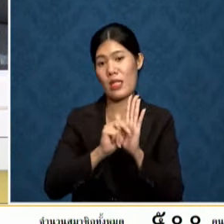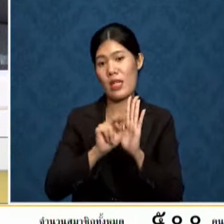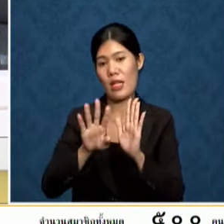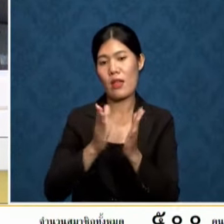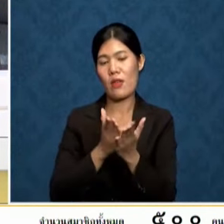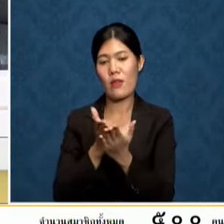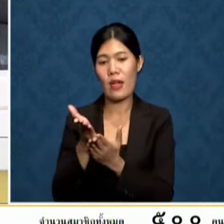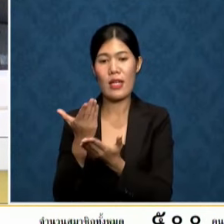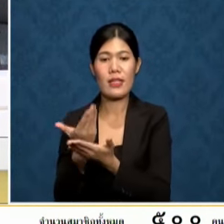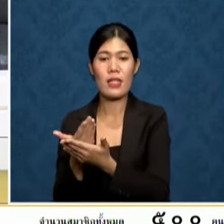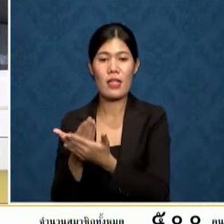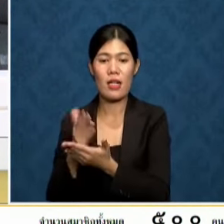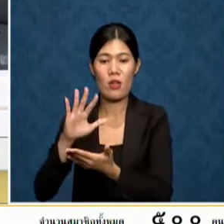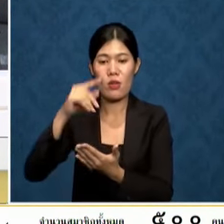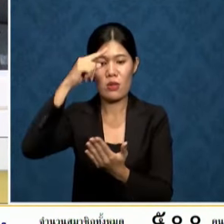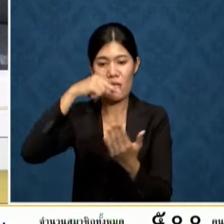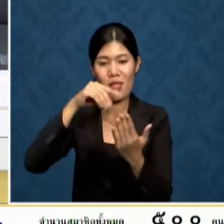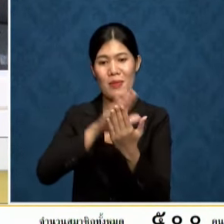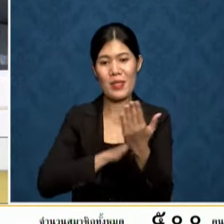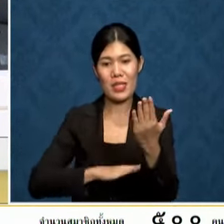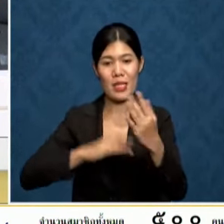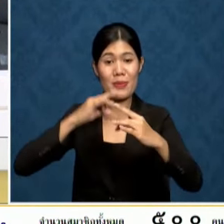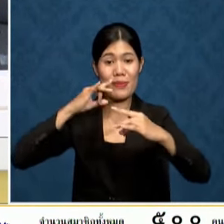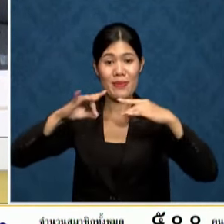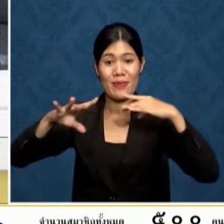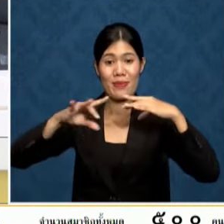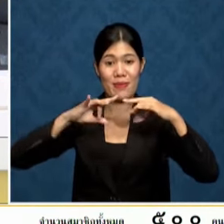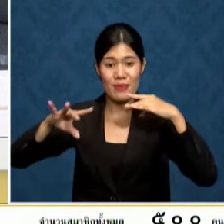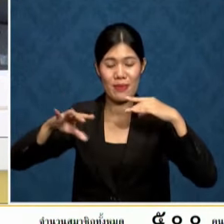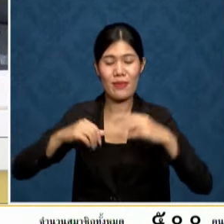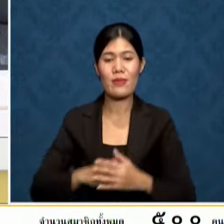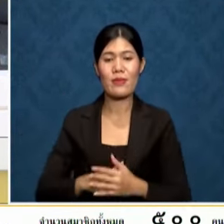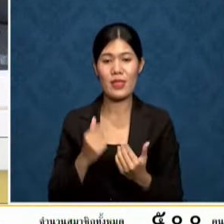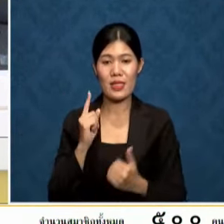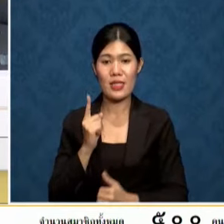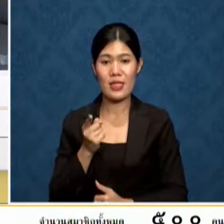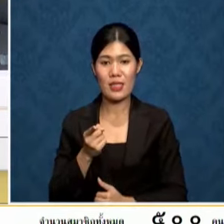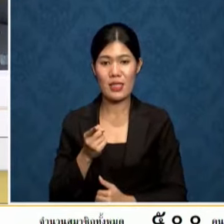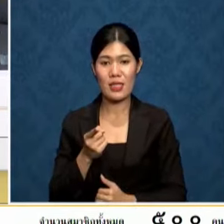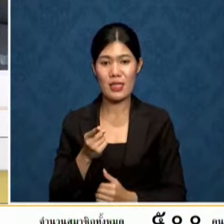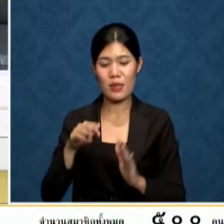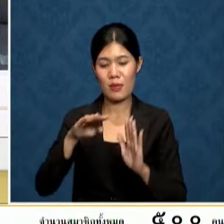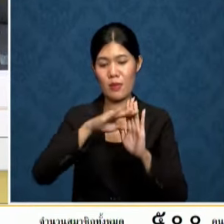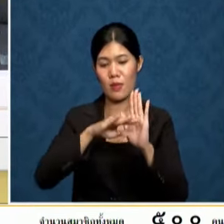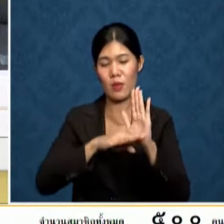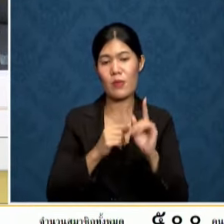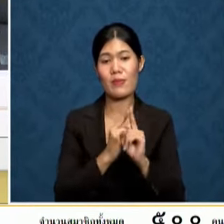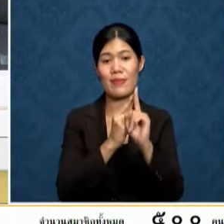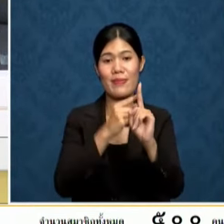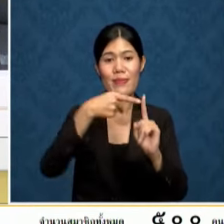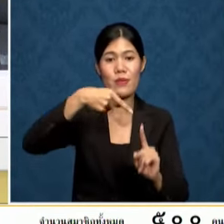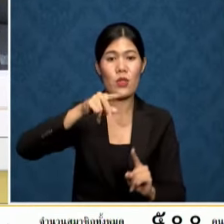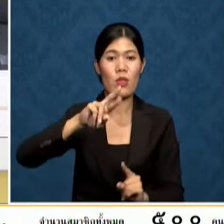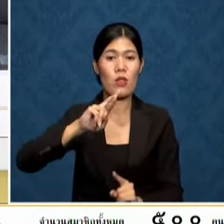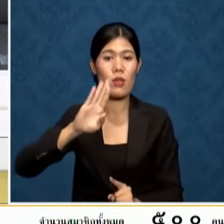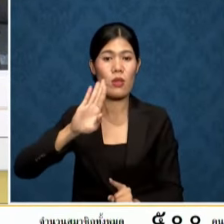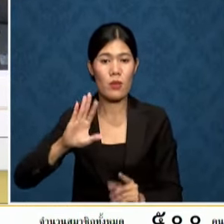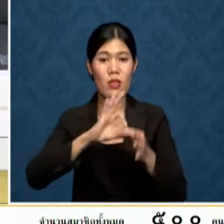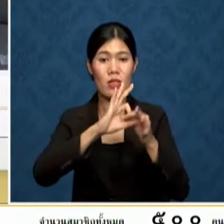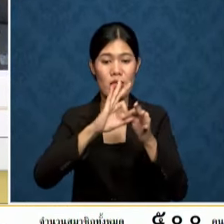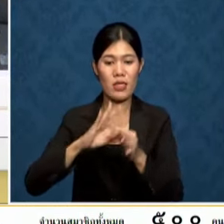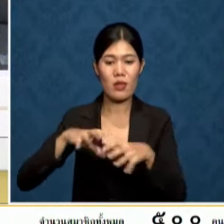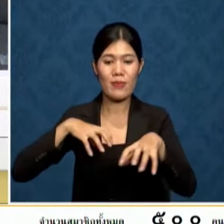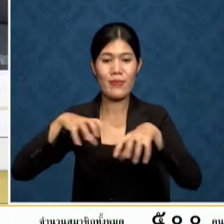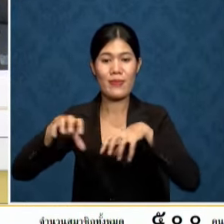ประเทศไทยที่ยังคลาดเคลื่อนในข้อเท็จจริงนั้นมีกลไกตามพรบที่เกี่ยวข้องในการบริหารจัดการ